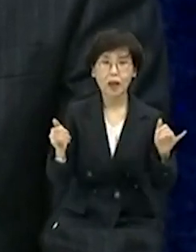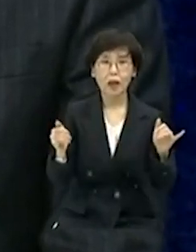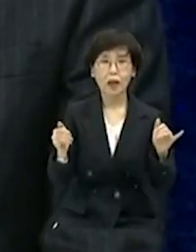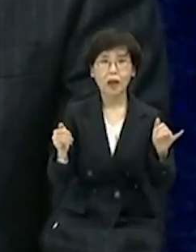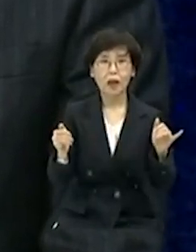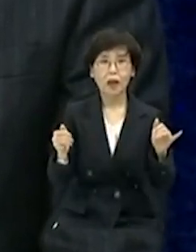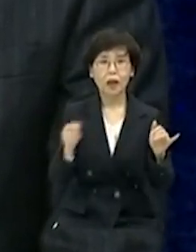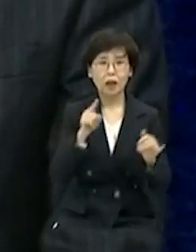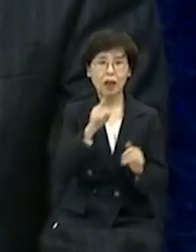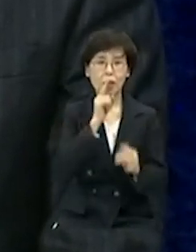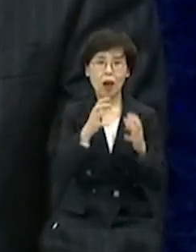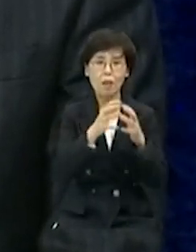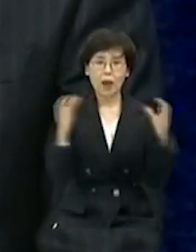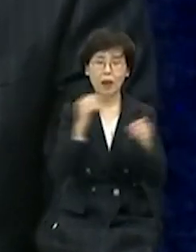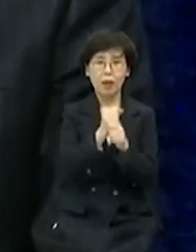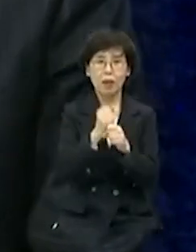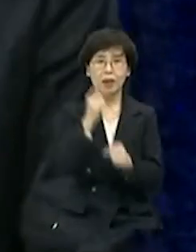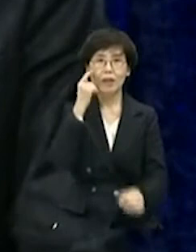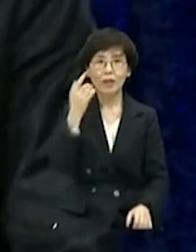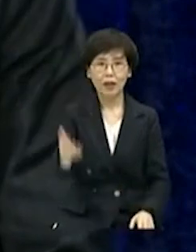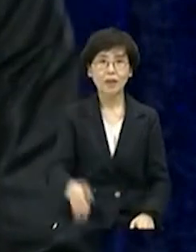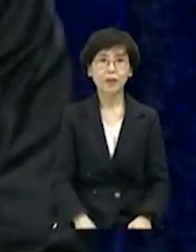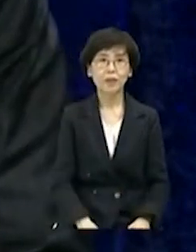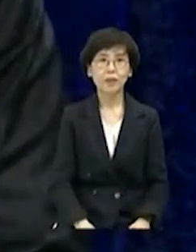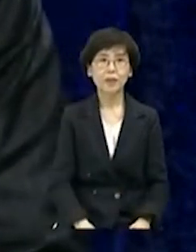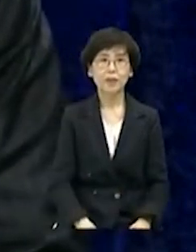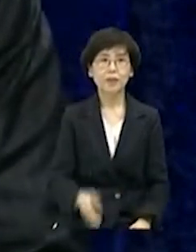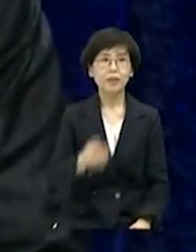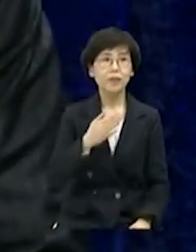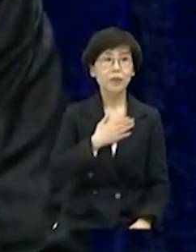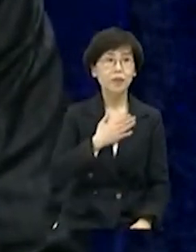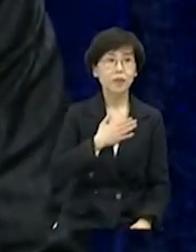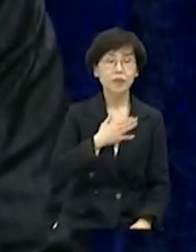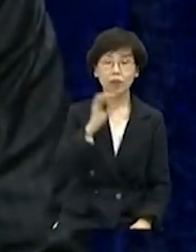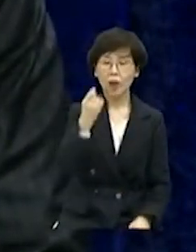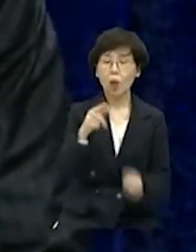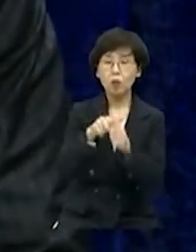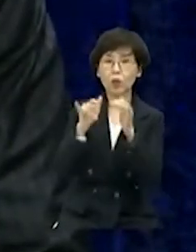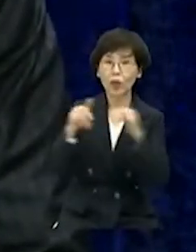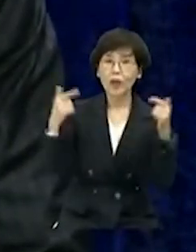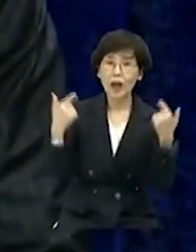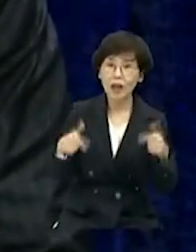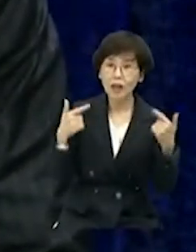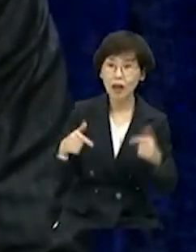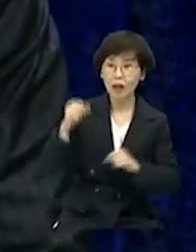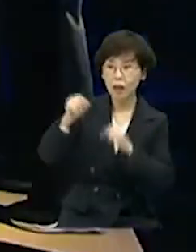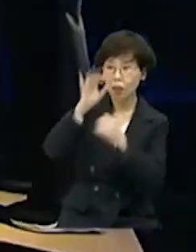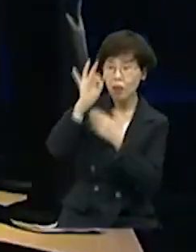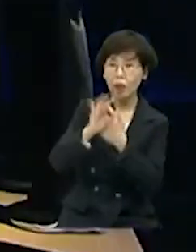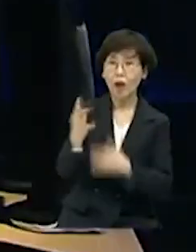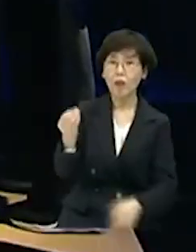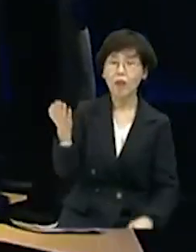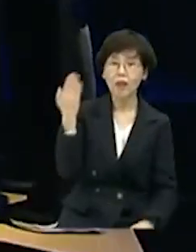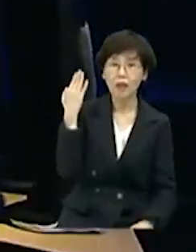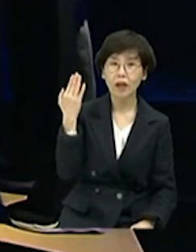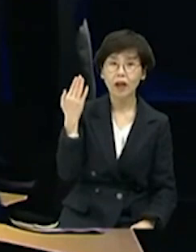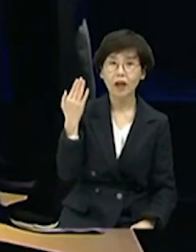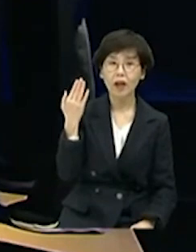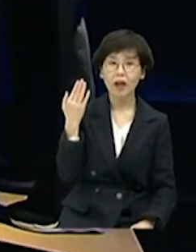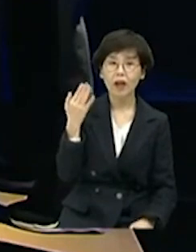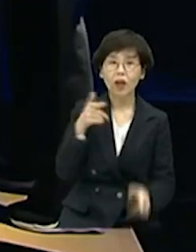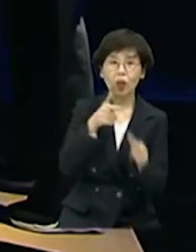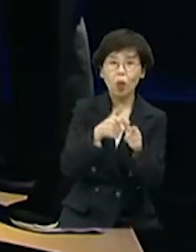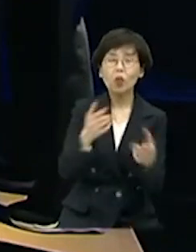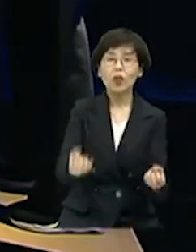왈가왈부 이야기가 나오게 하시는가. 저는 오 후보께서 늘 하시는 걸 보면 얼마 전에 퀴어 축제에 대한